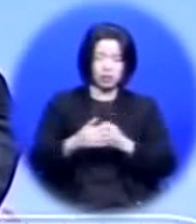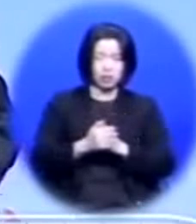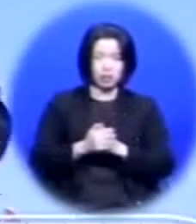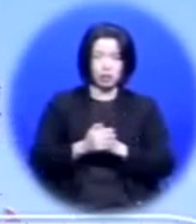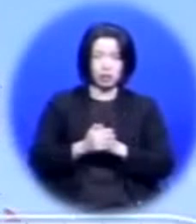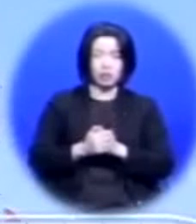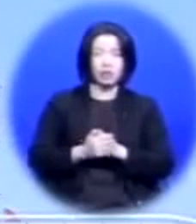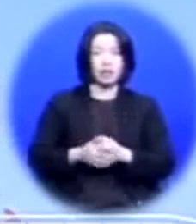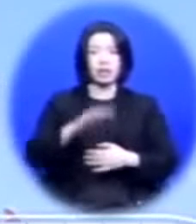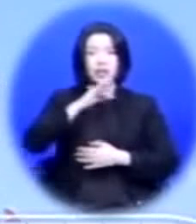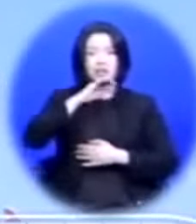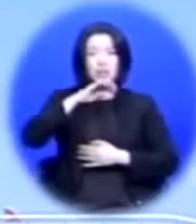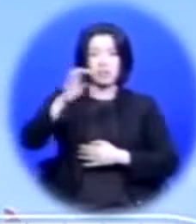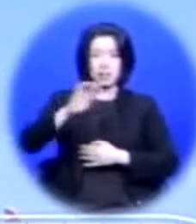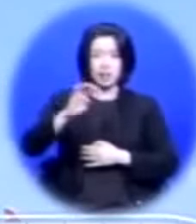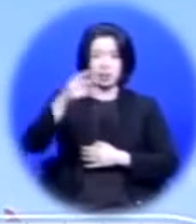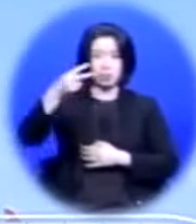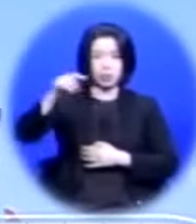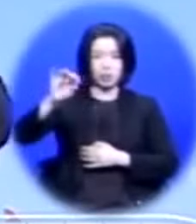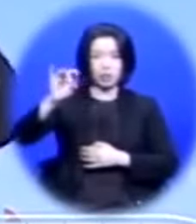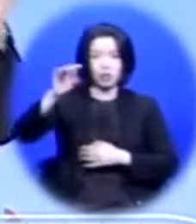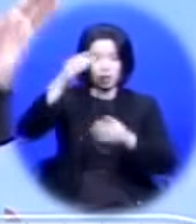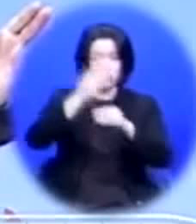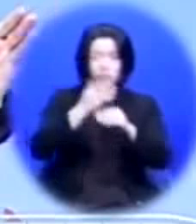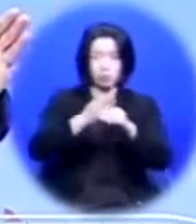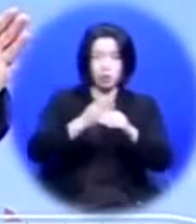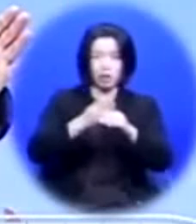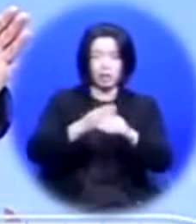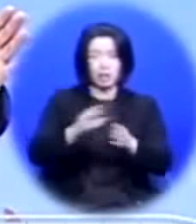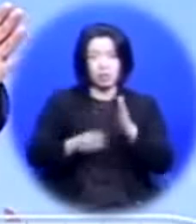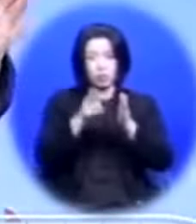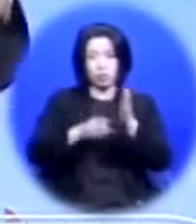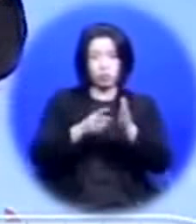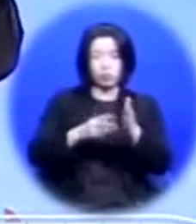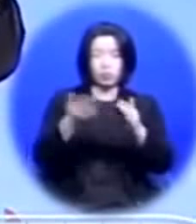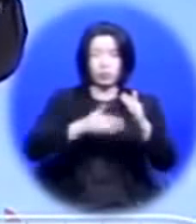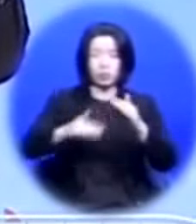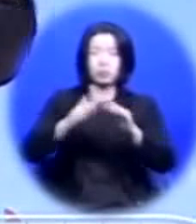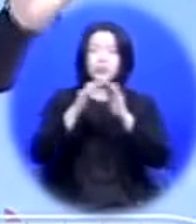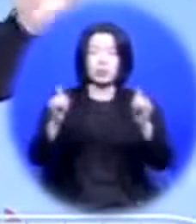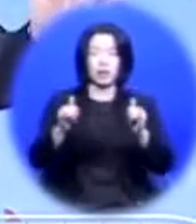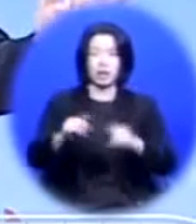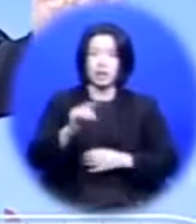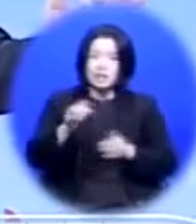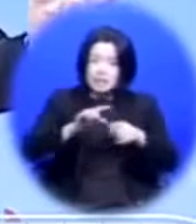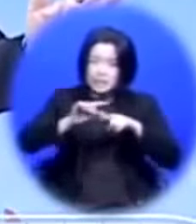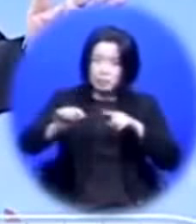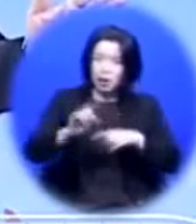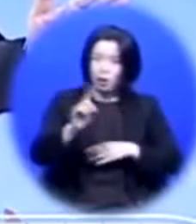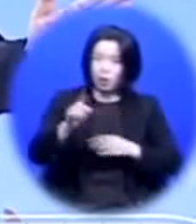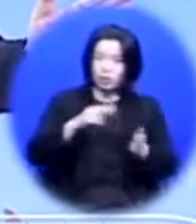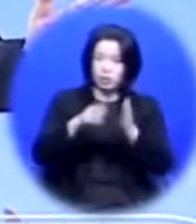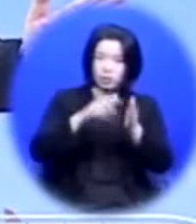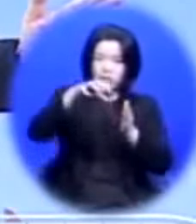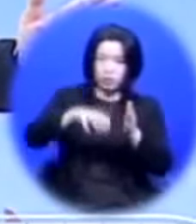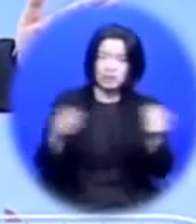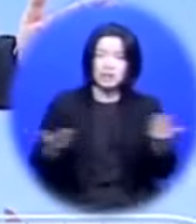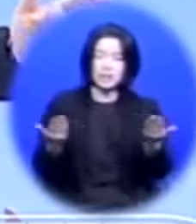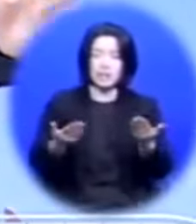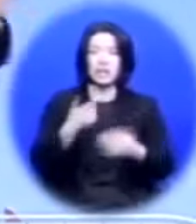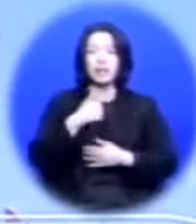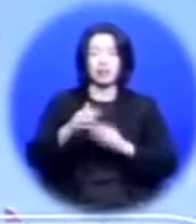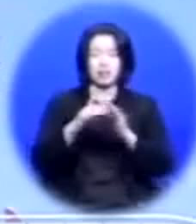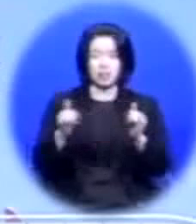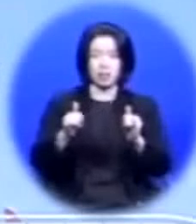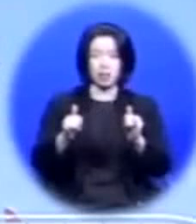범죄자였다 중반인 그의 아버지는 철도 공무원입니다 지방에 있는 어느 철도 역에서 근무하시는 분인데